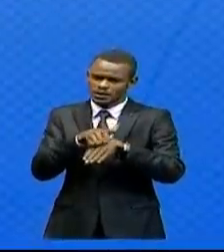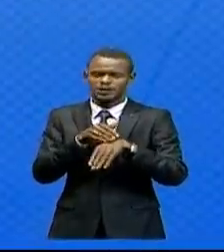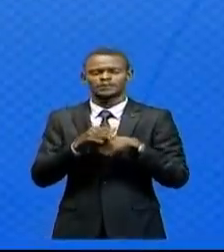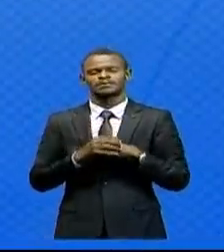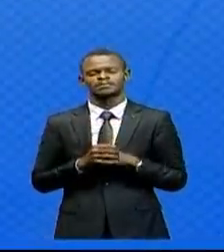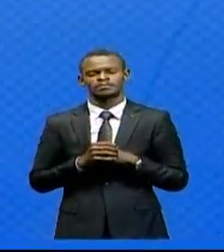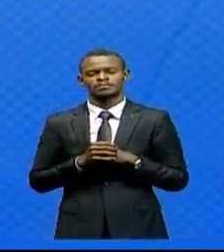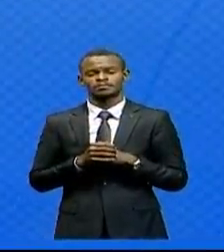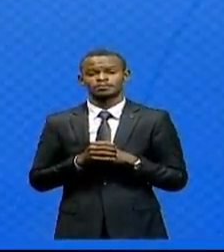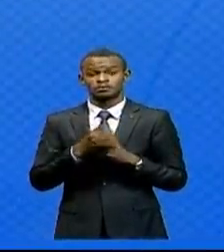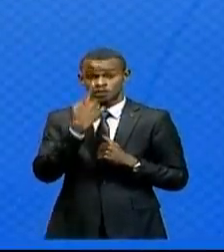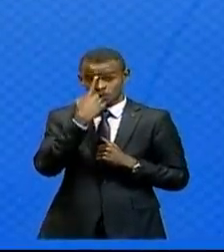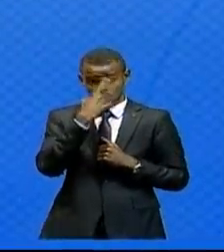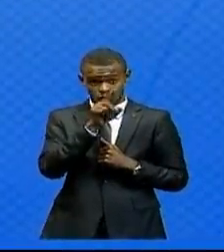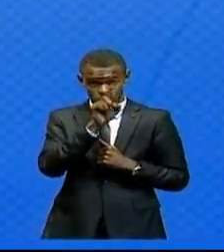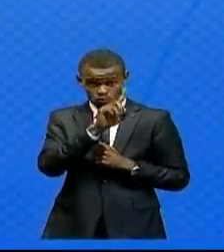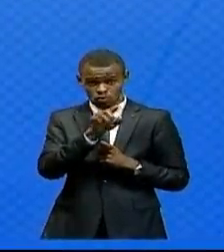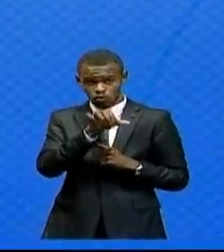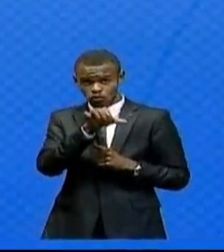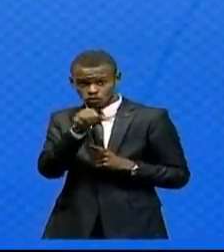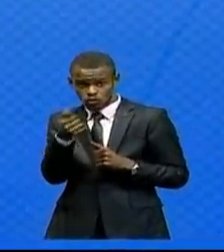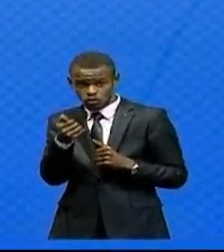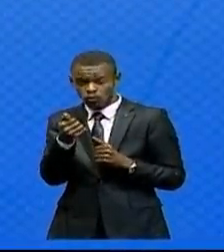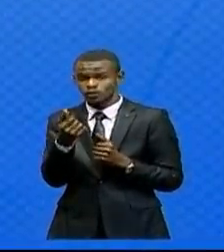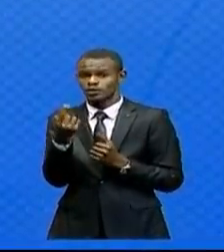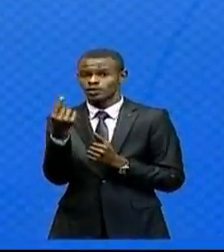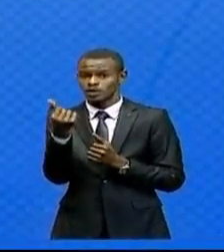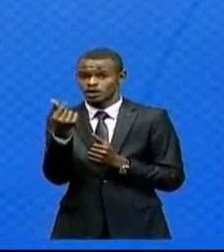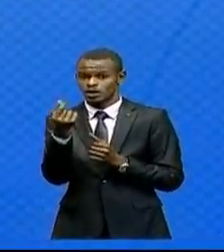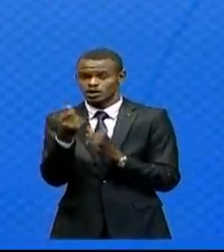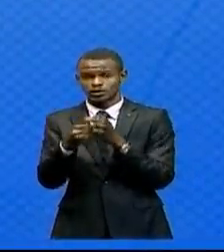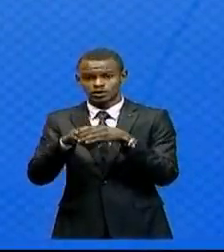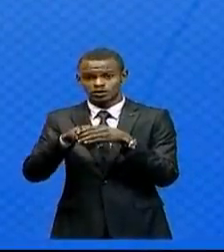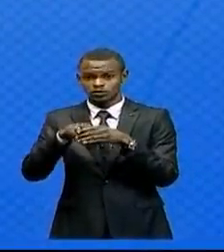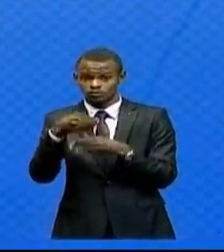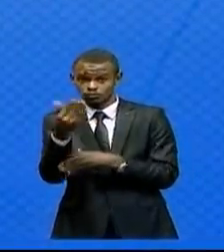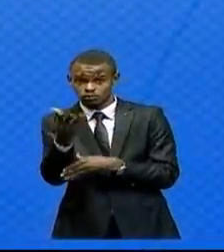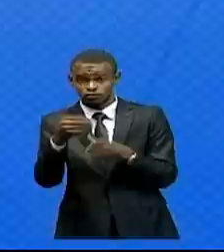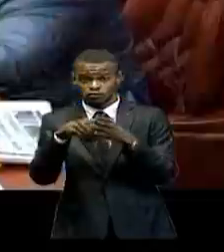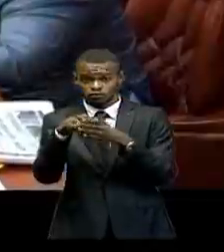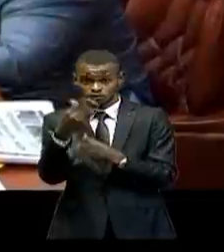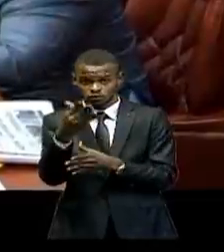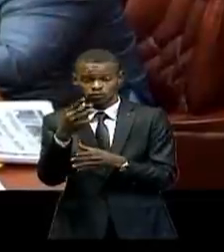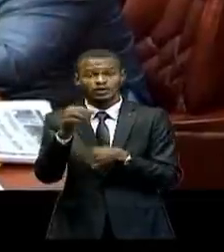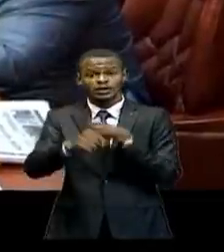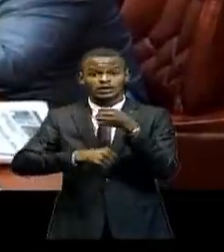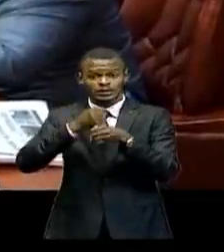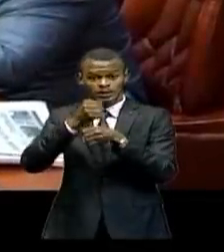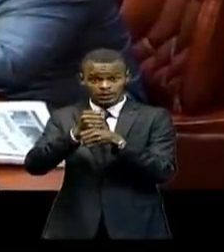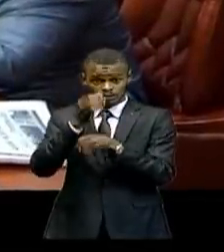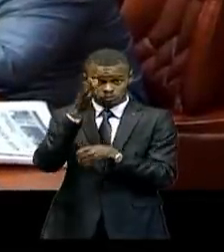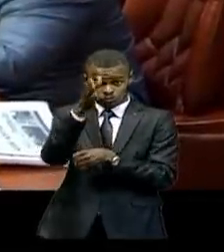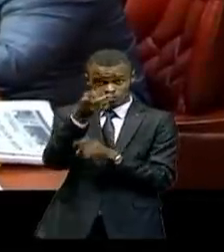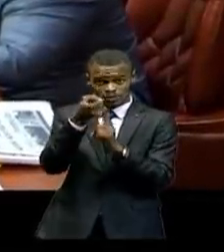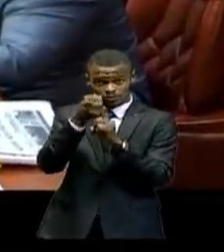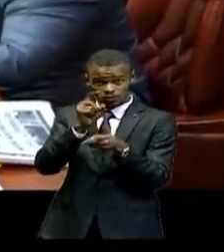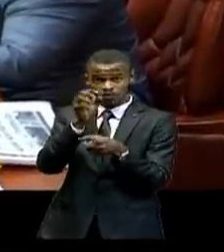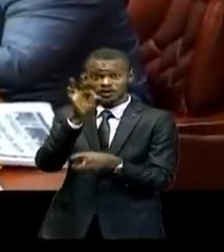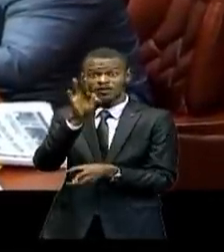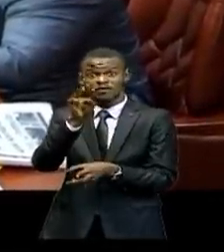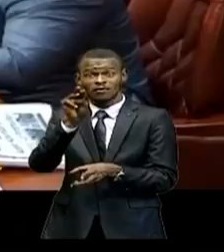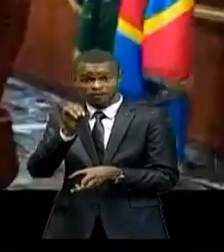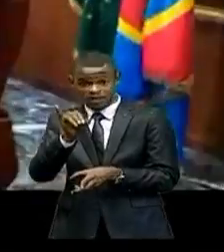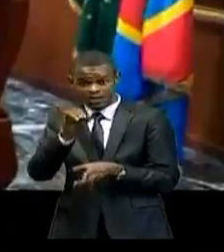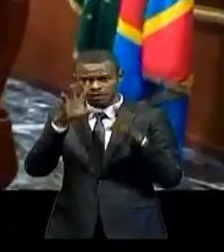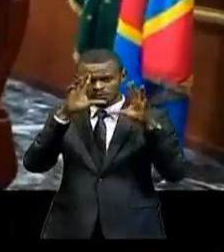Quant aux autres décaissements attendus l'année prochaine, le chef de l'État a demandé au Premier ministre de veiller à